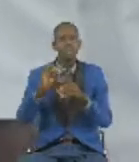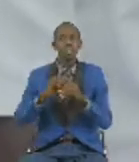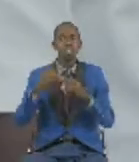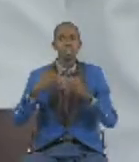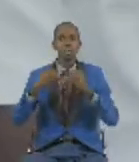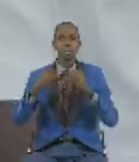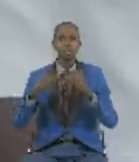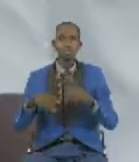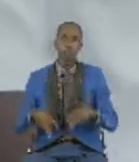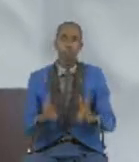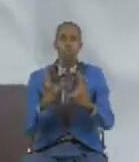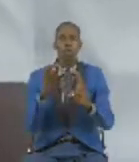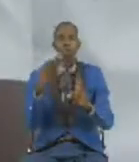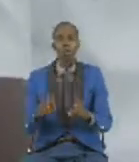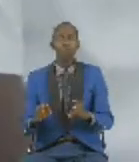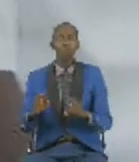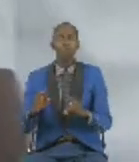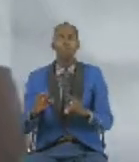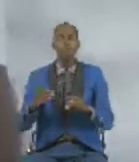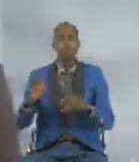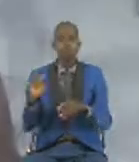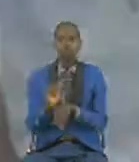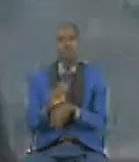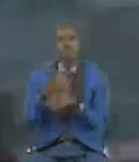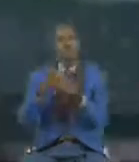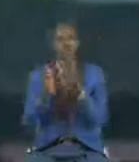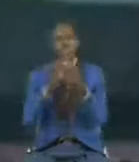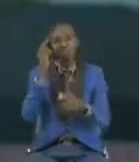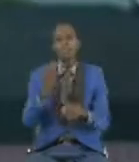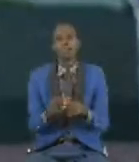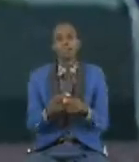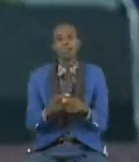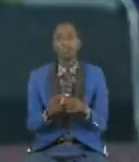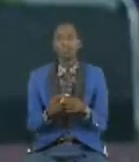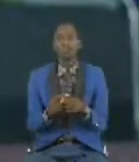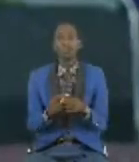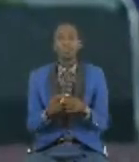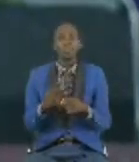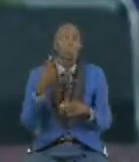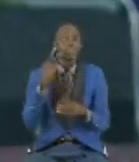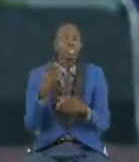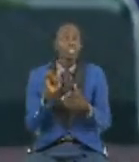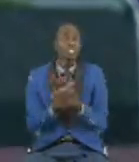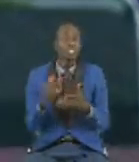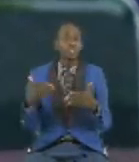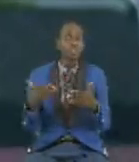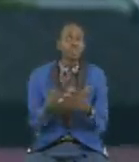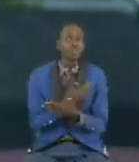puissance, dans le sentier du devoir au nom de Jésus. Un nouveau message est venu. Va,